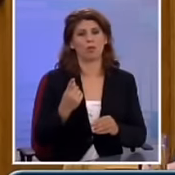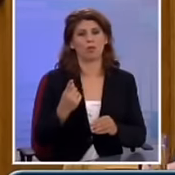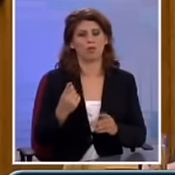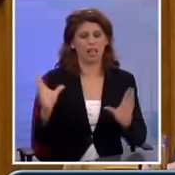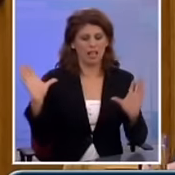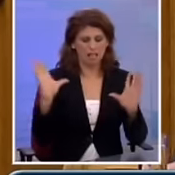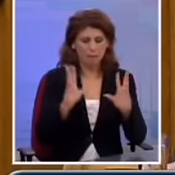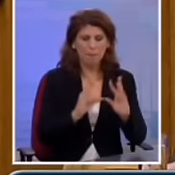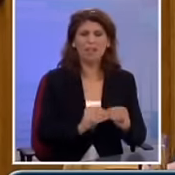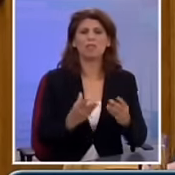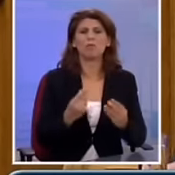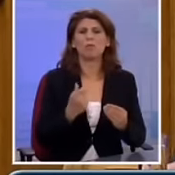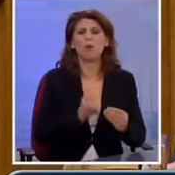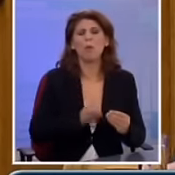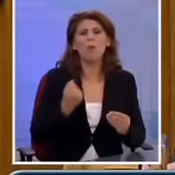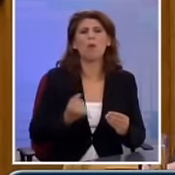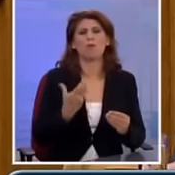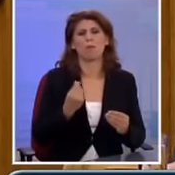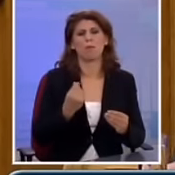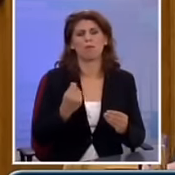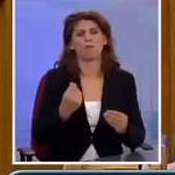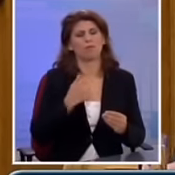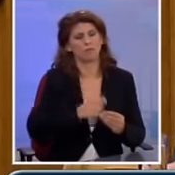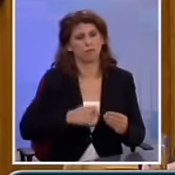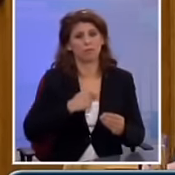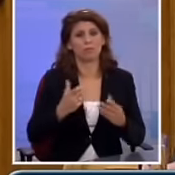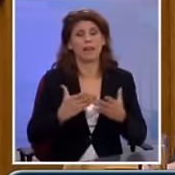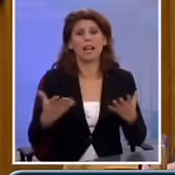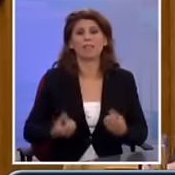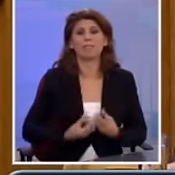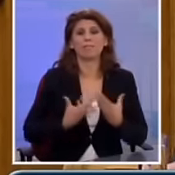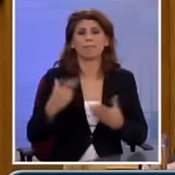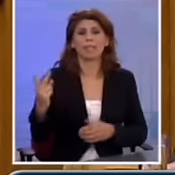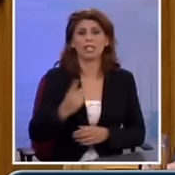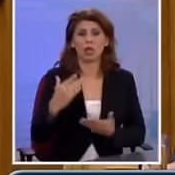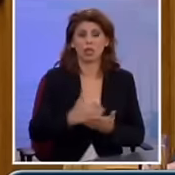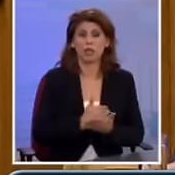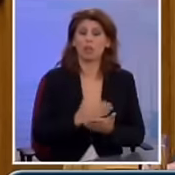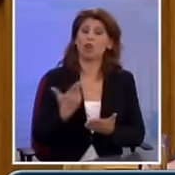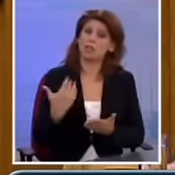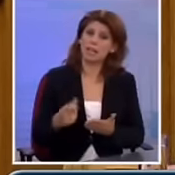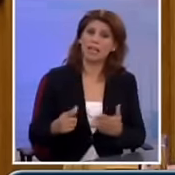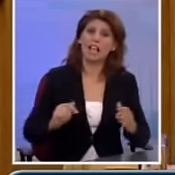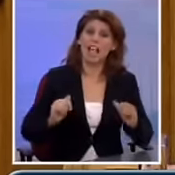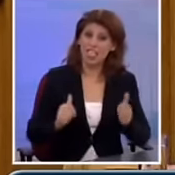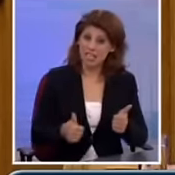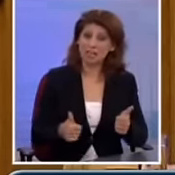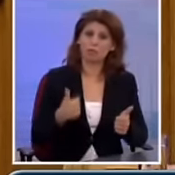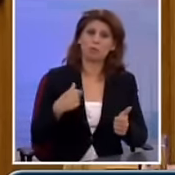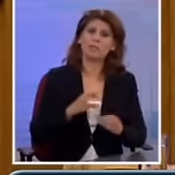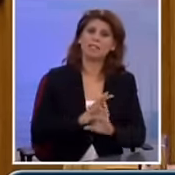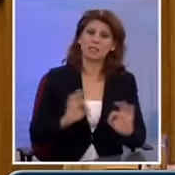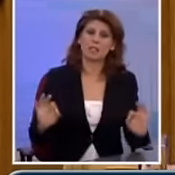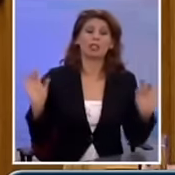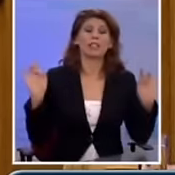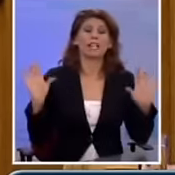πόνος, πολύ πίκρα, μεγάλη αίσθηση κοινωνικής αδικίας, ώστε να αποτελεί θράσος που είμαστε σίγουροι